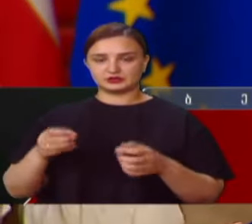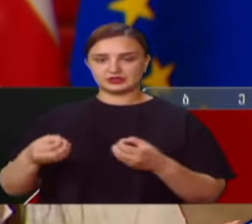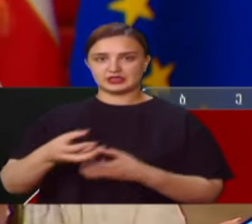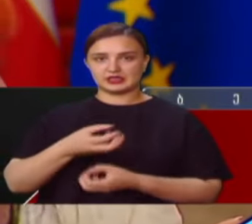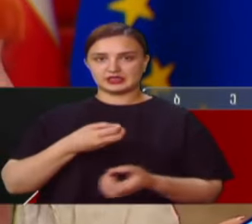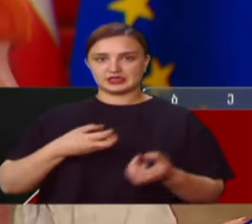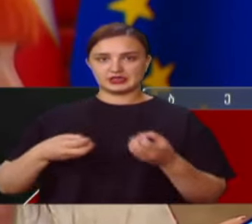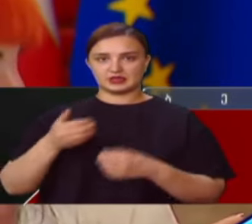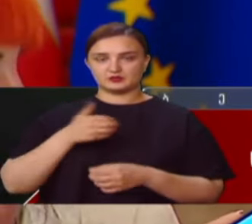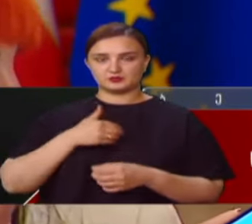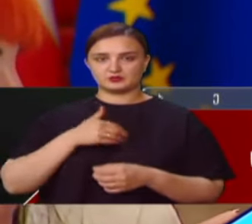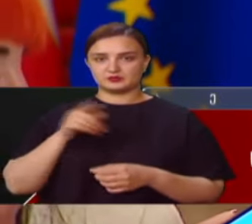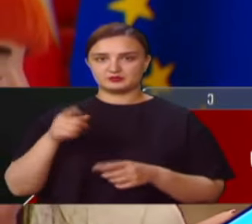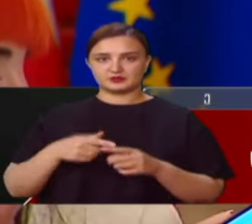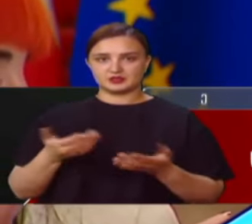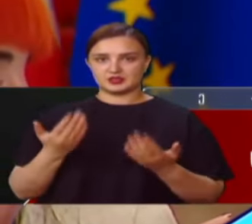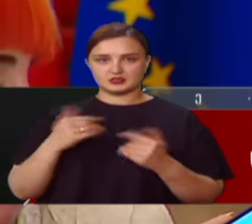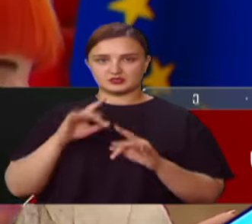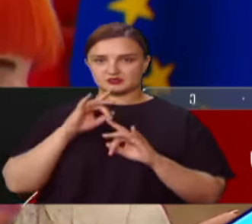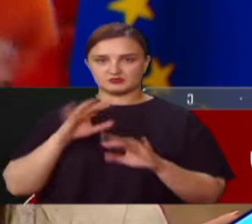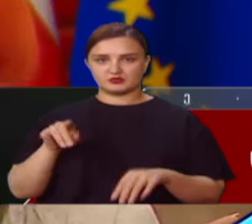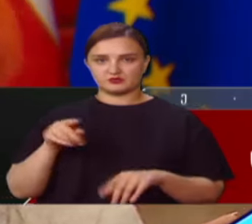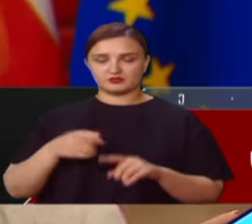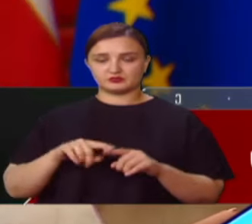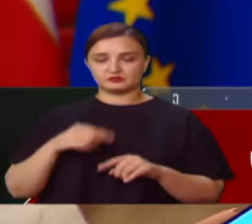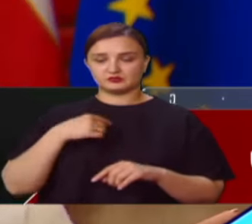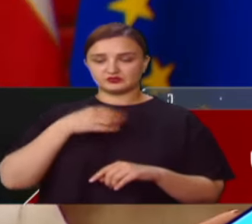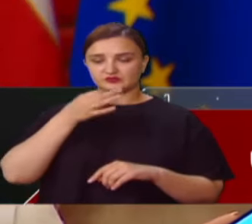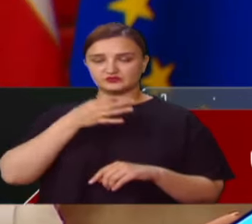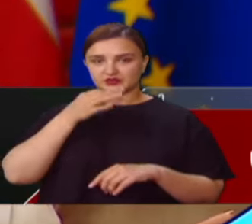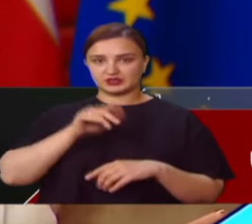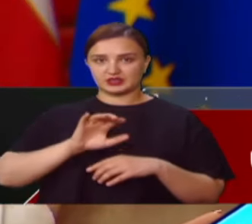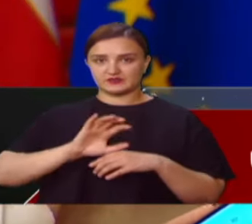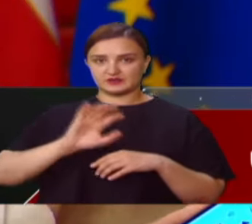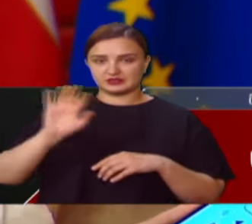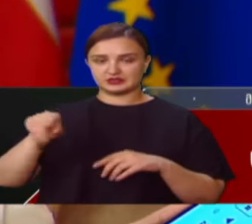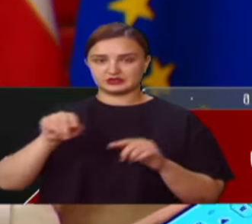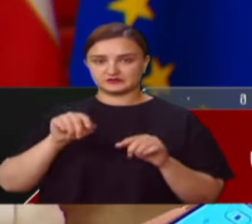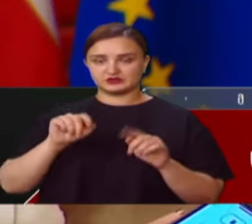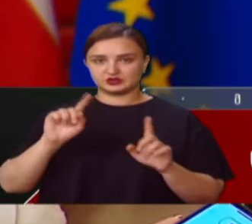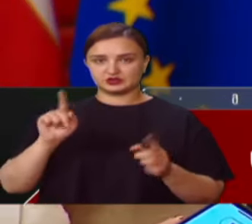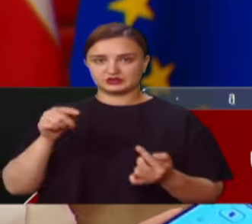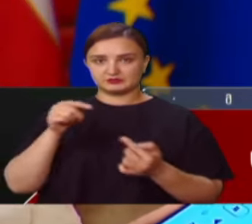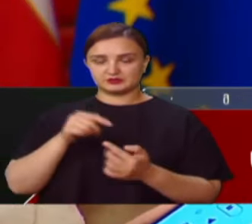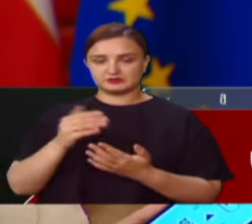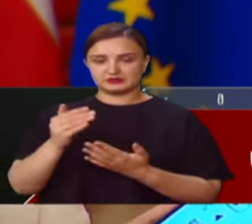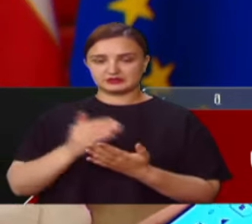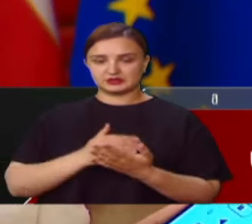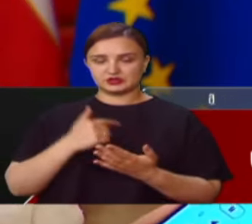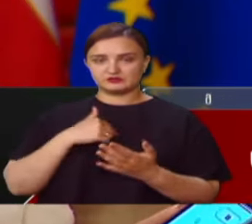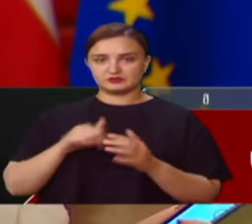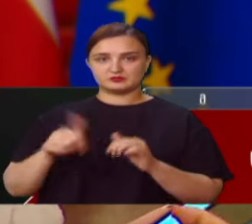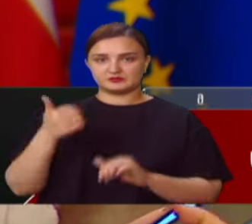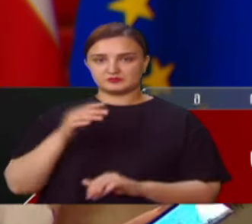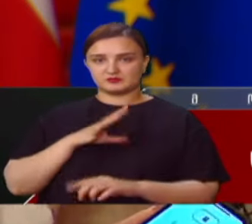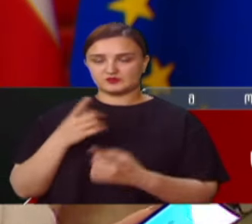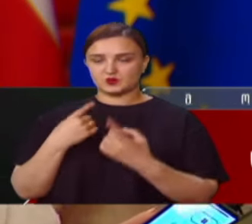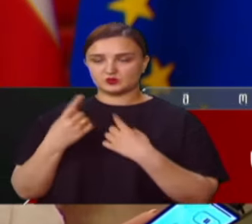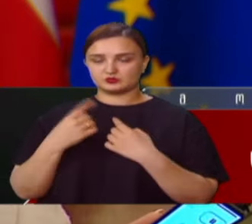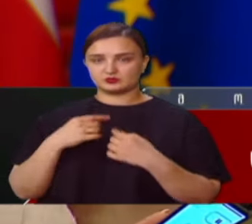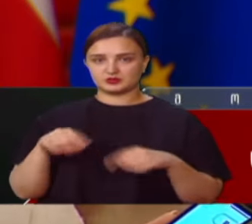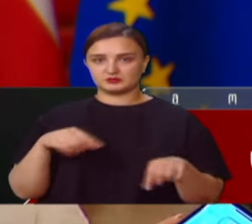განხეთქილების შეტანა, რაც მას არ გამოუვა. ბუნებრივია, ვიდრე ჩვენ გავაგზავნიდით შესაბამის სიას, გავერეთ კონსულტაციები